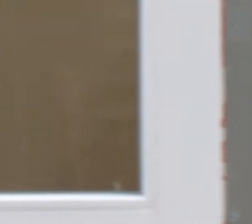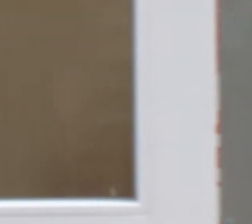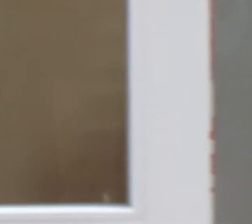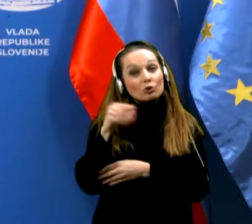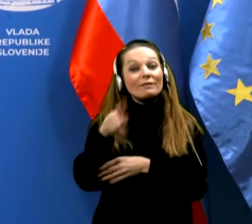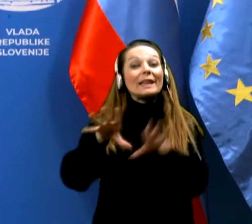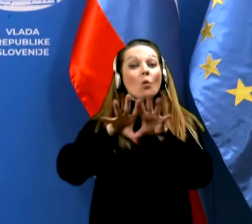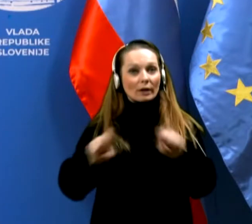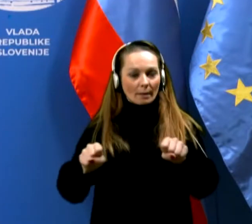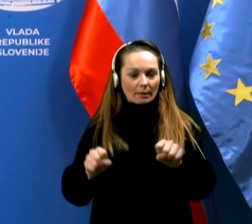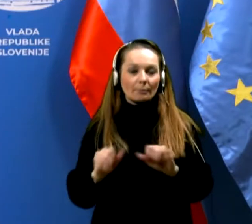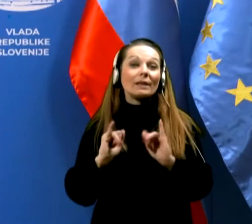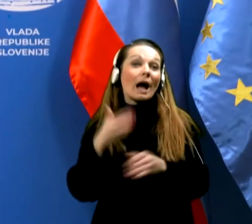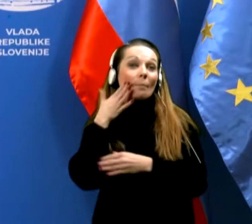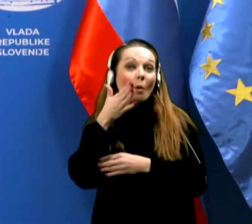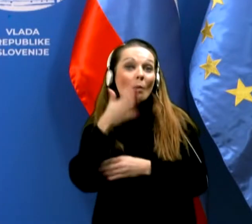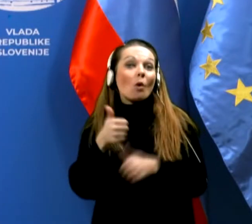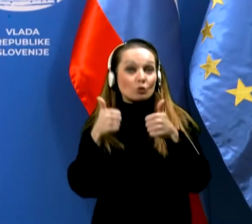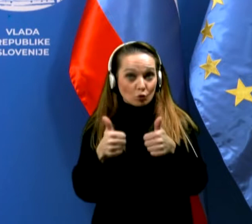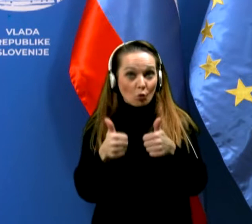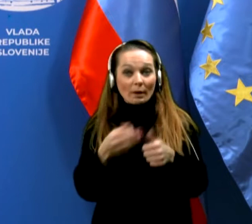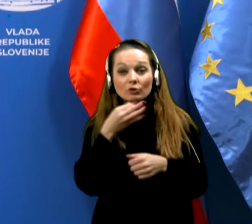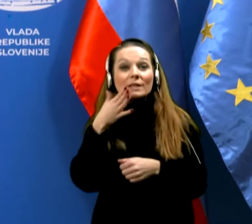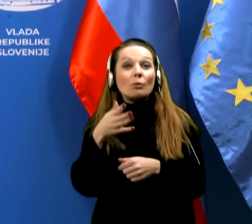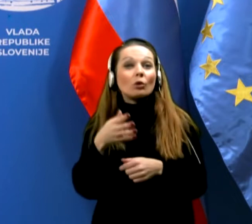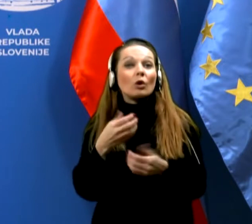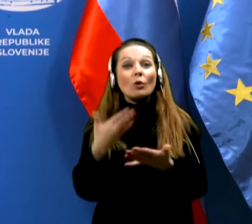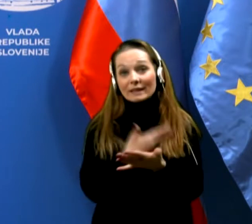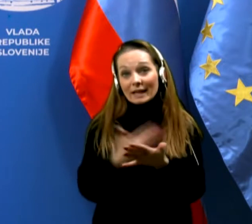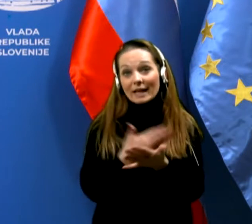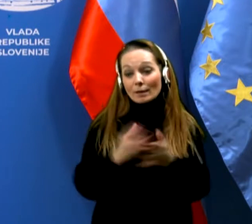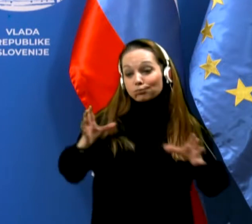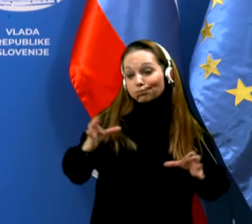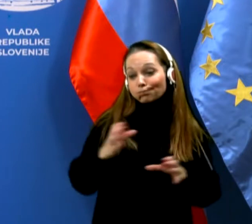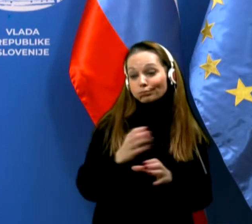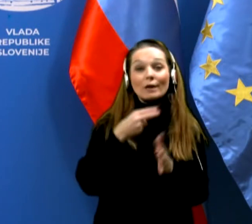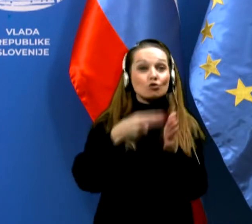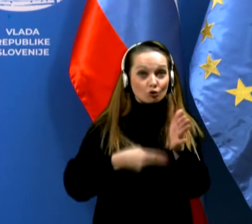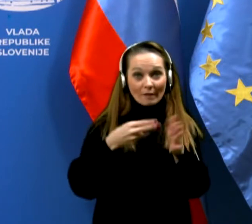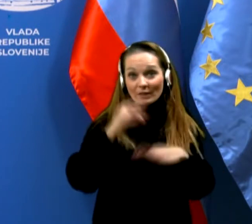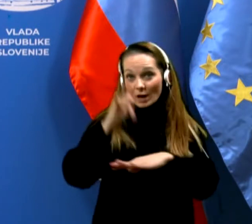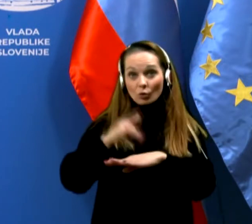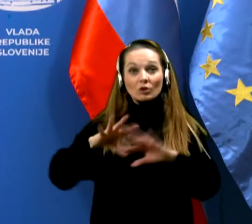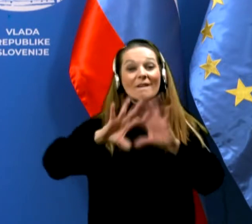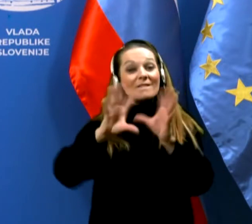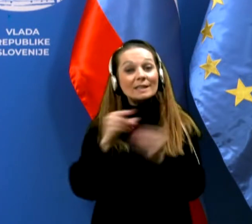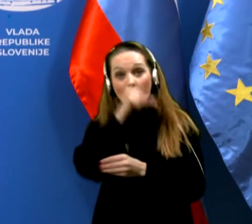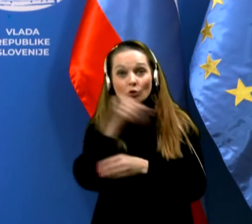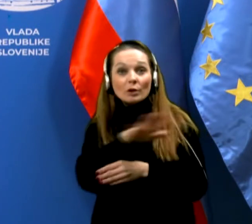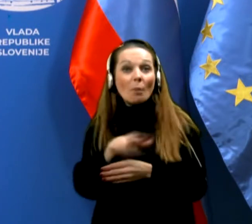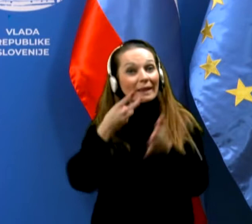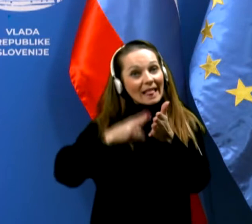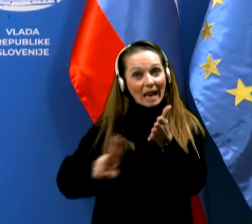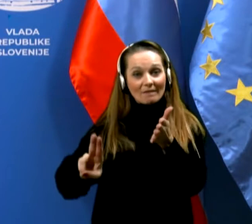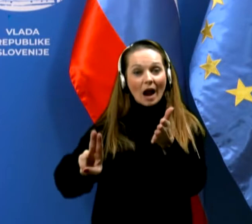v Evropi. Super bo, če se bodo te trendi padanja številk okužb v splošni populaciji